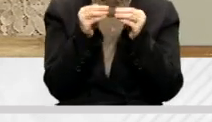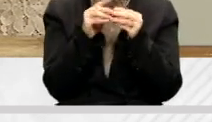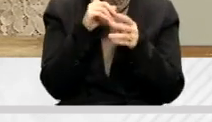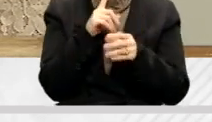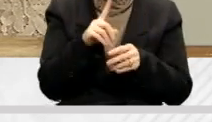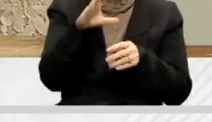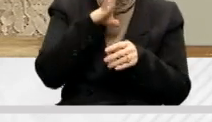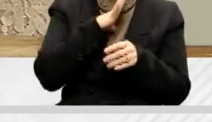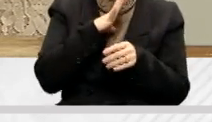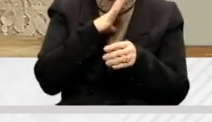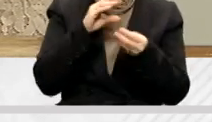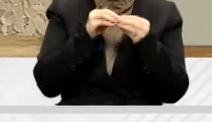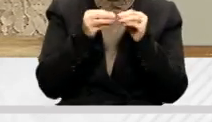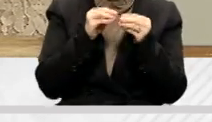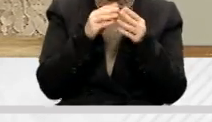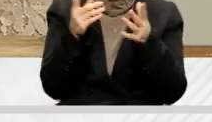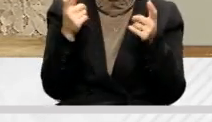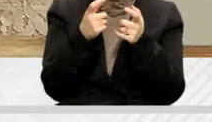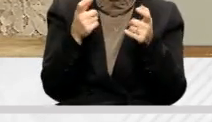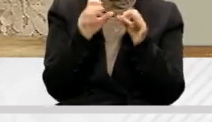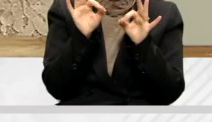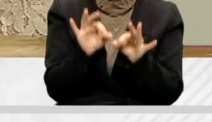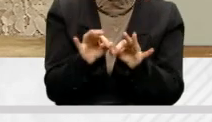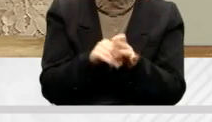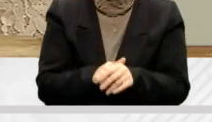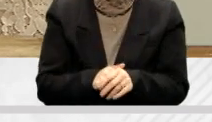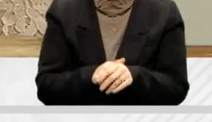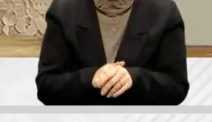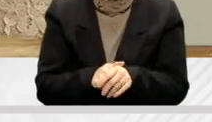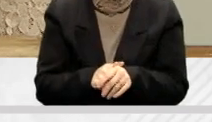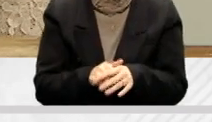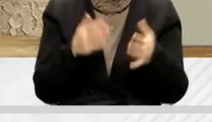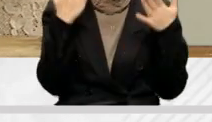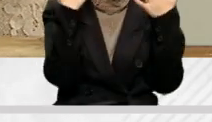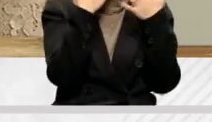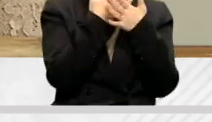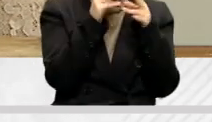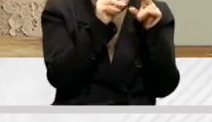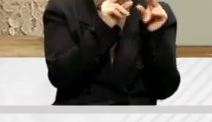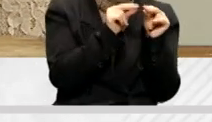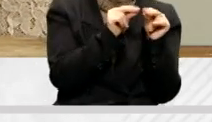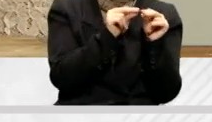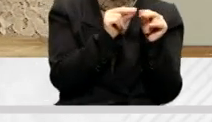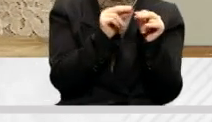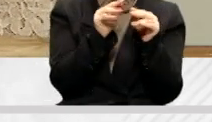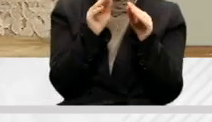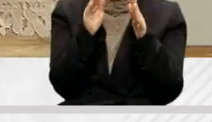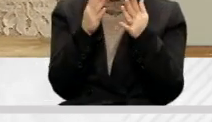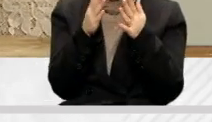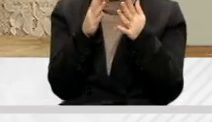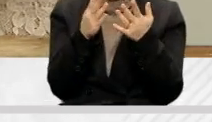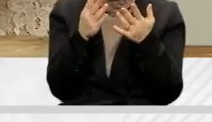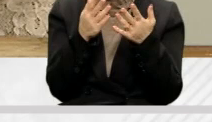şikayetçilerse sorunlar daha çok nerede kesişiyor? Baktığınızda. Gece, hem gece uykularının bölünmesi hem gece yeme sendromunun